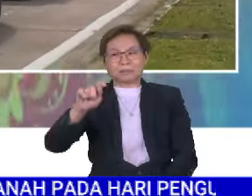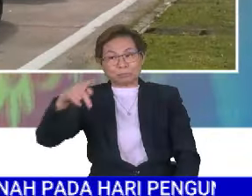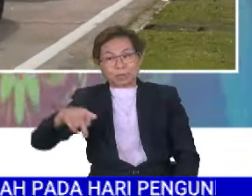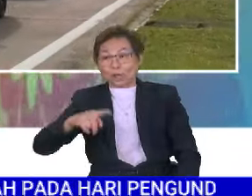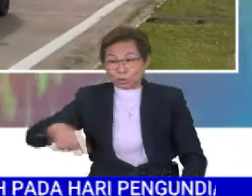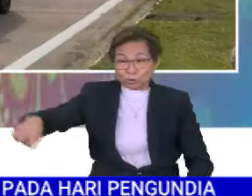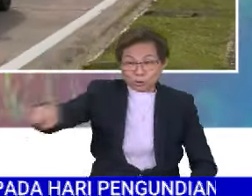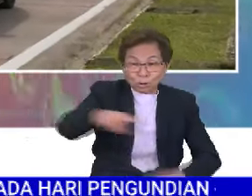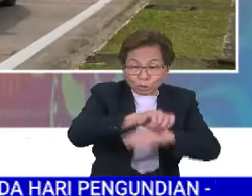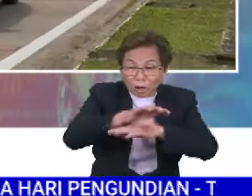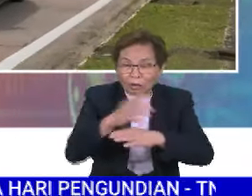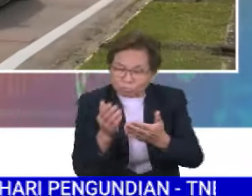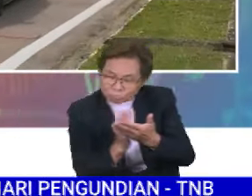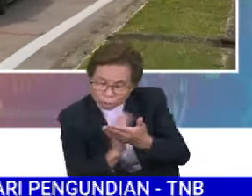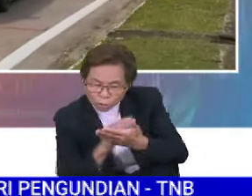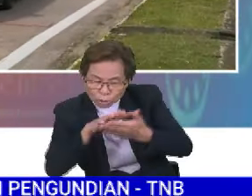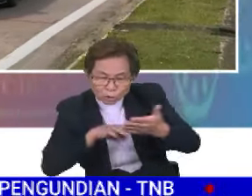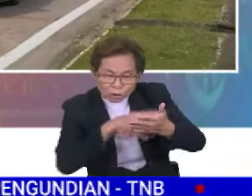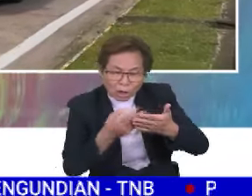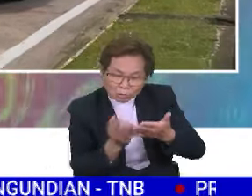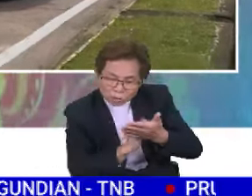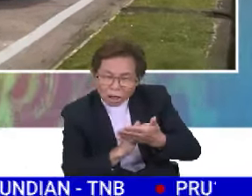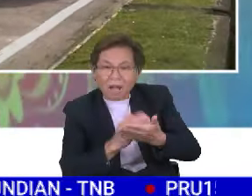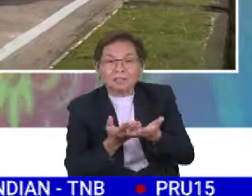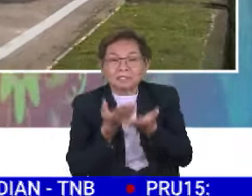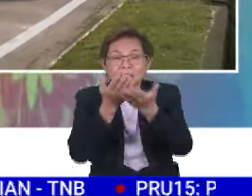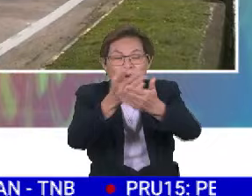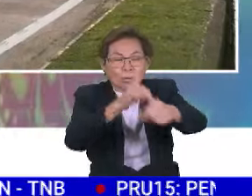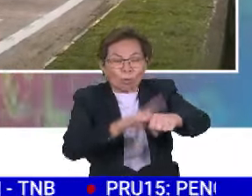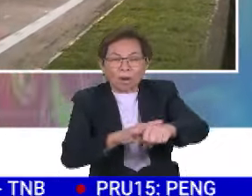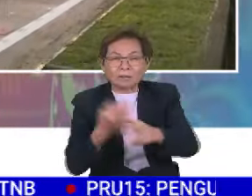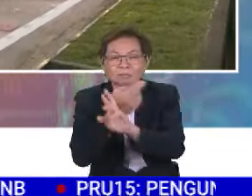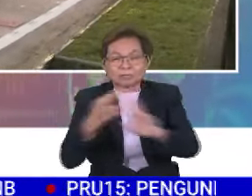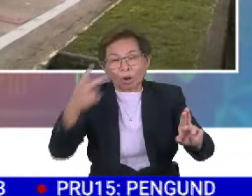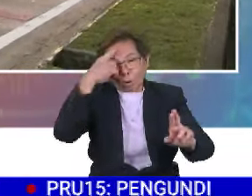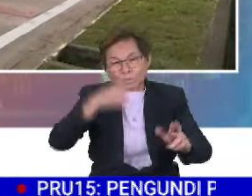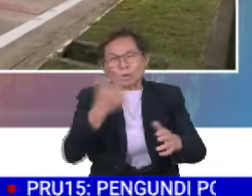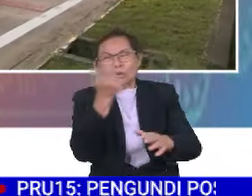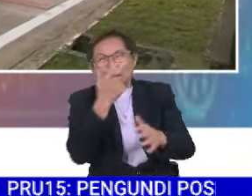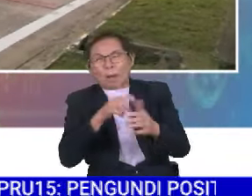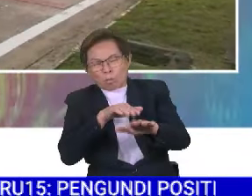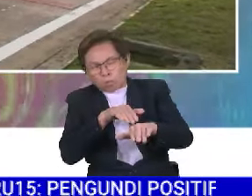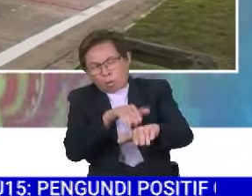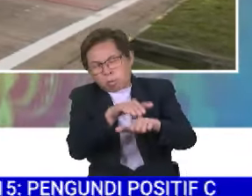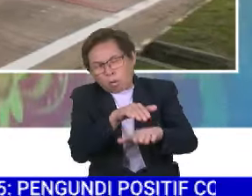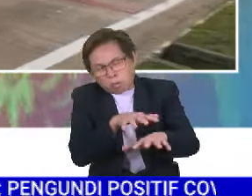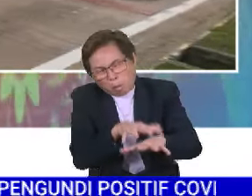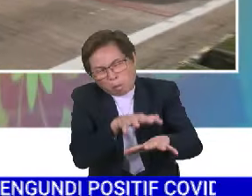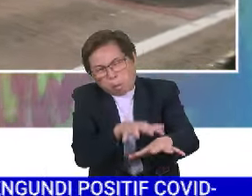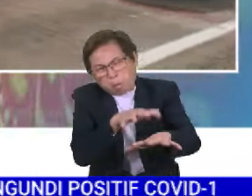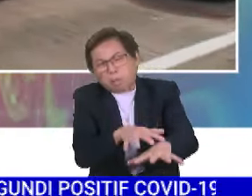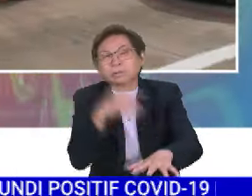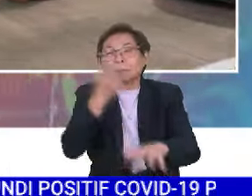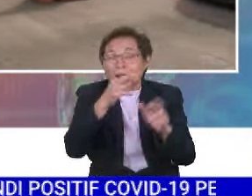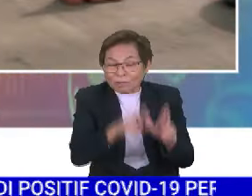juga digalakkan untuk merujuk jadual cadangan waktu perjalanan yang disediakan untuk mengelakkan kesesakan. Dan kepada yang